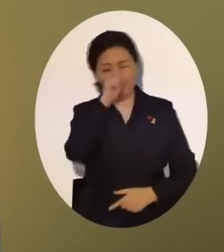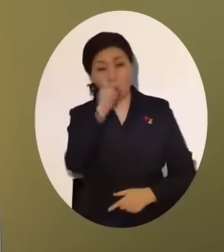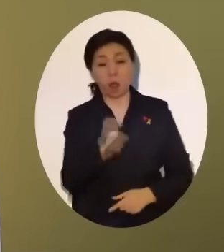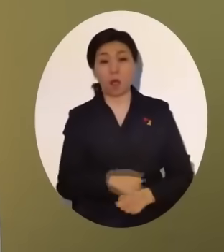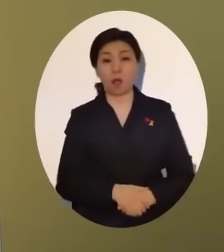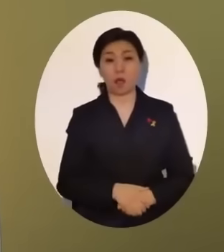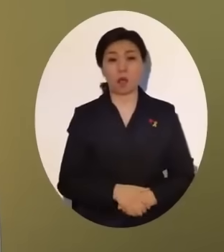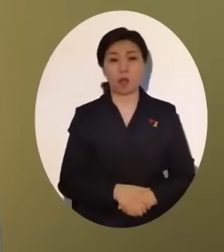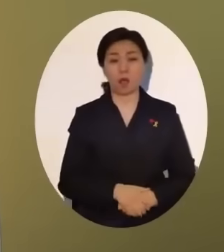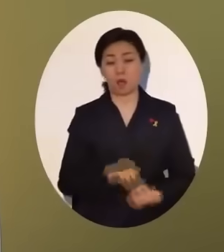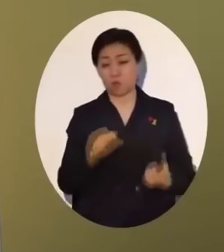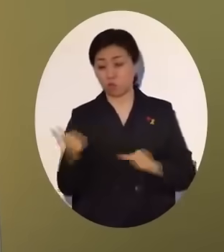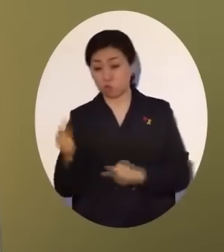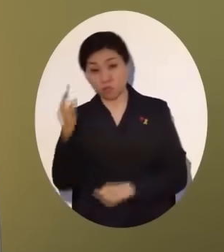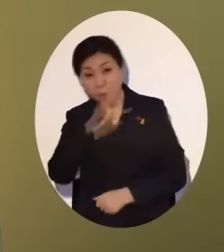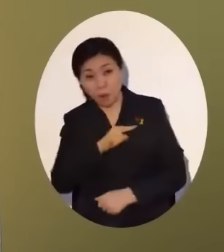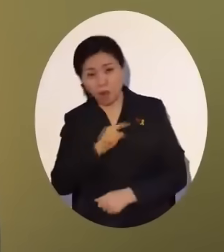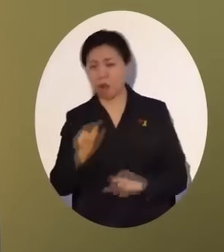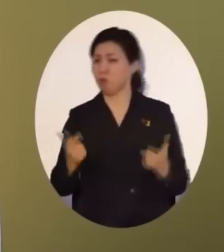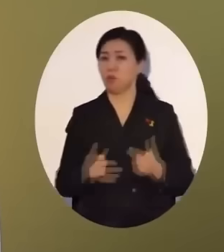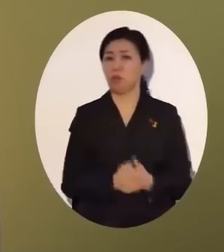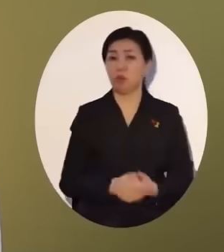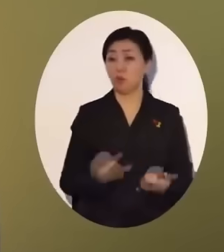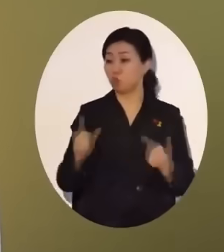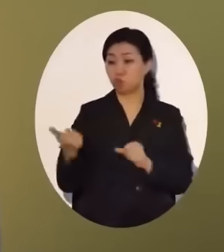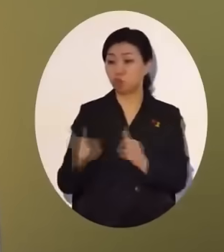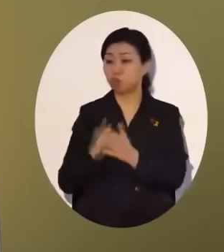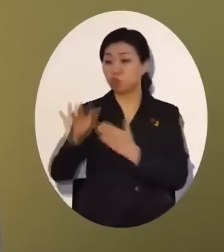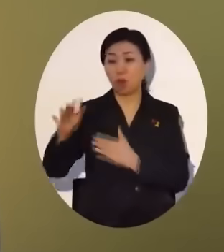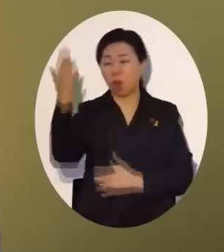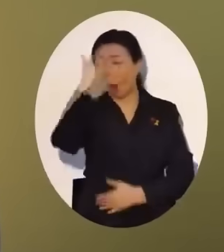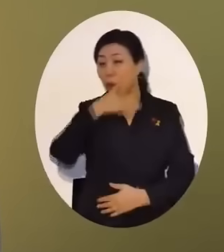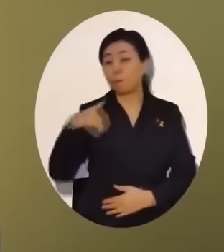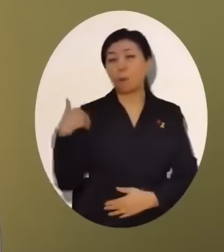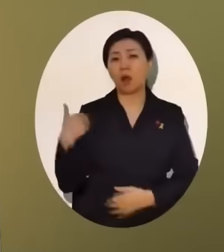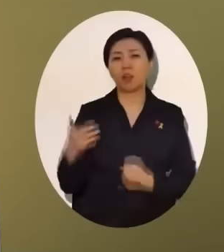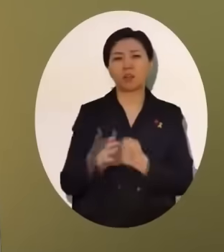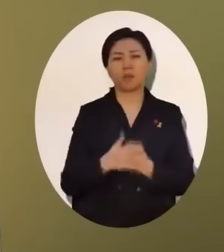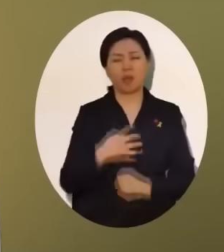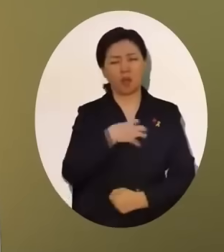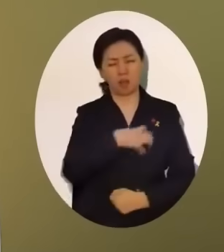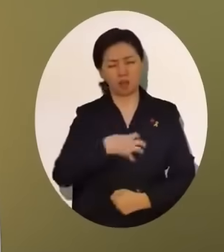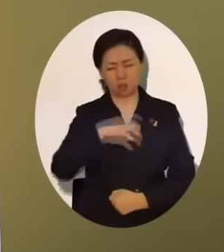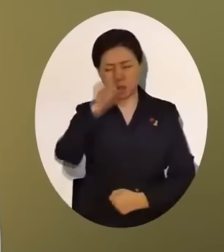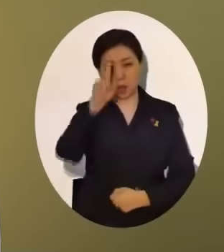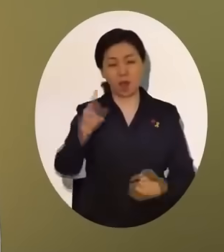이렇게 생각. 그럼 죽는 건 나쁘냐? 그렇지 않아. 죽음은 그러고 몰라. 그렇기 때문에 아무 걱정할 거 없어.